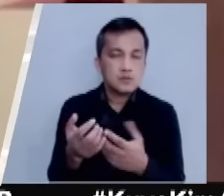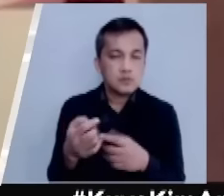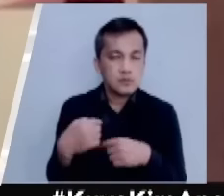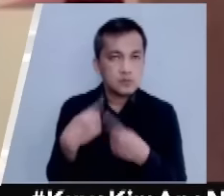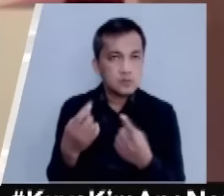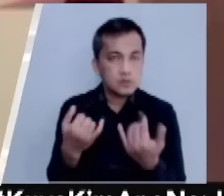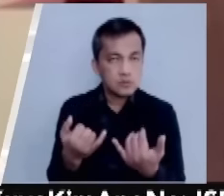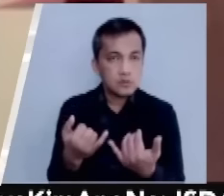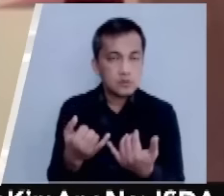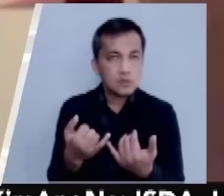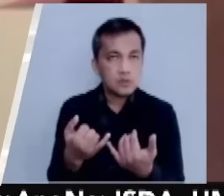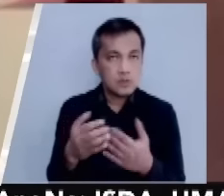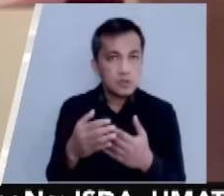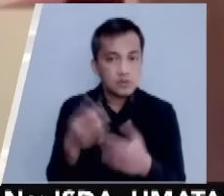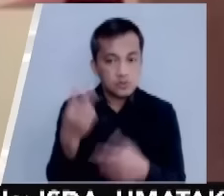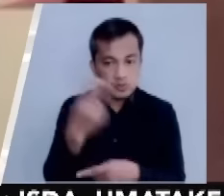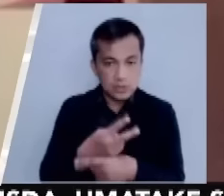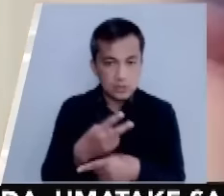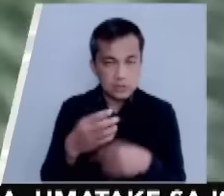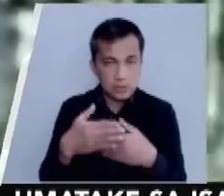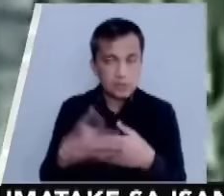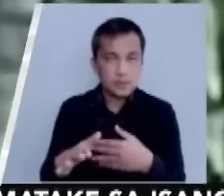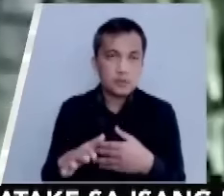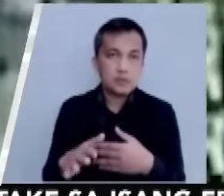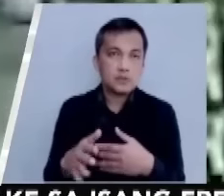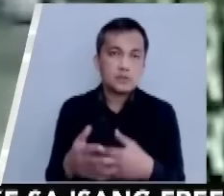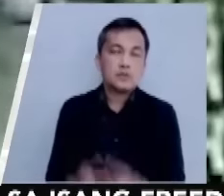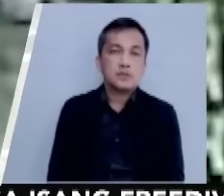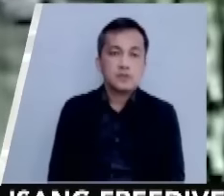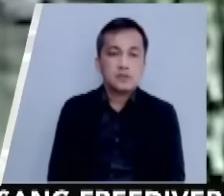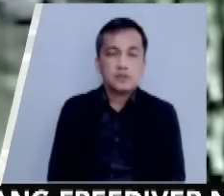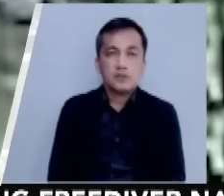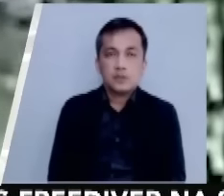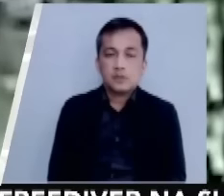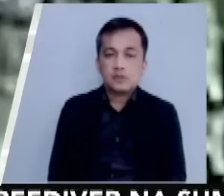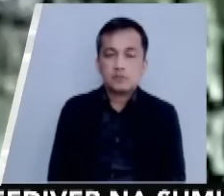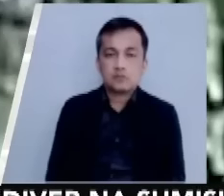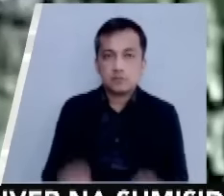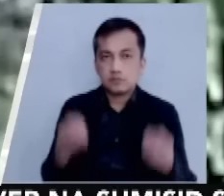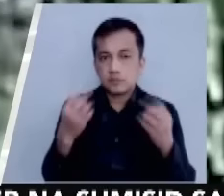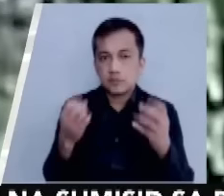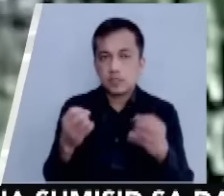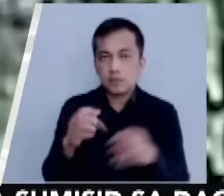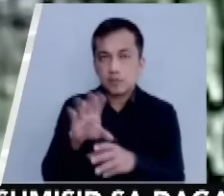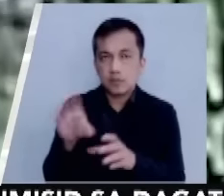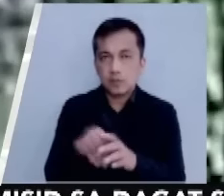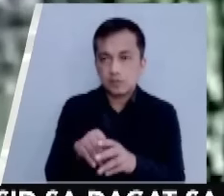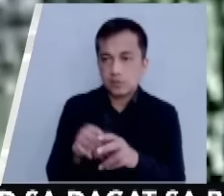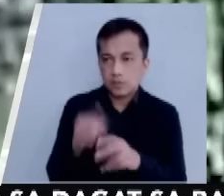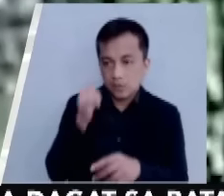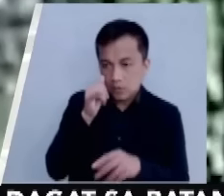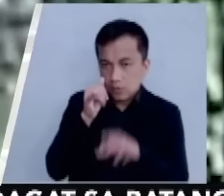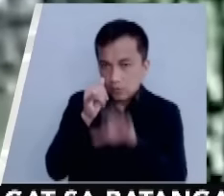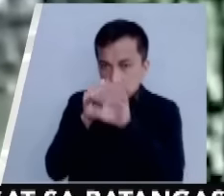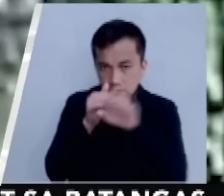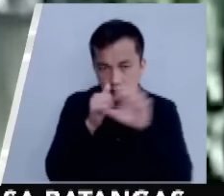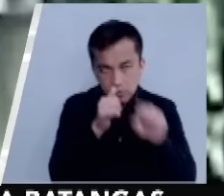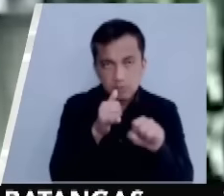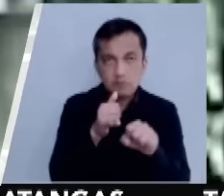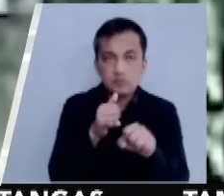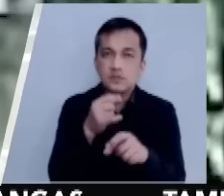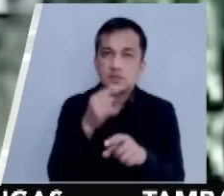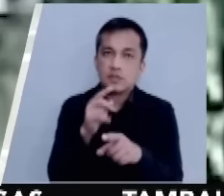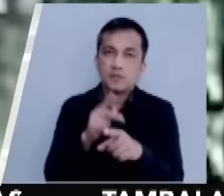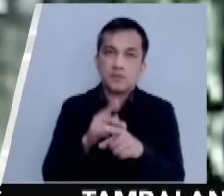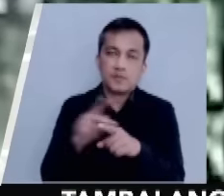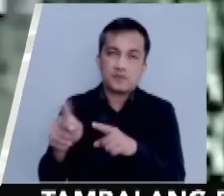after sa kainabdak si Felix. Sa dami ng mga sangkot na nakuhanan ng CCTV, professional operation ang